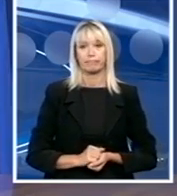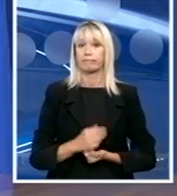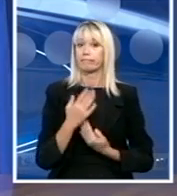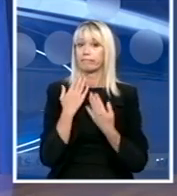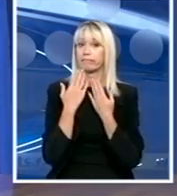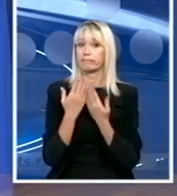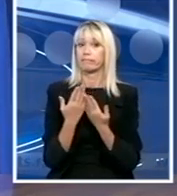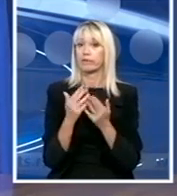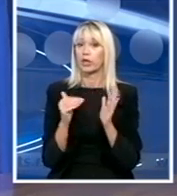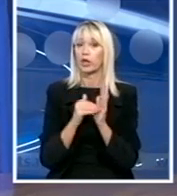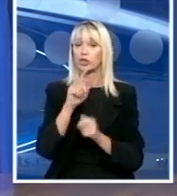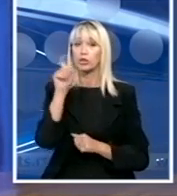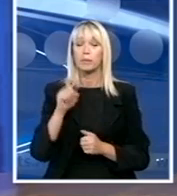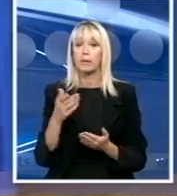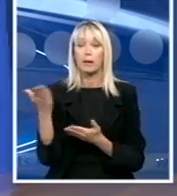Hvala, kolege. Da li ima još pitanja?